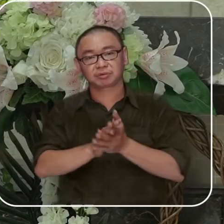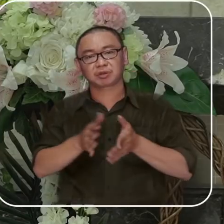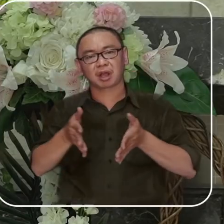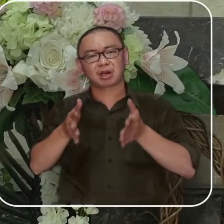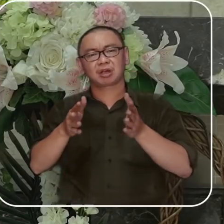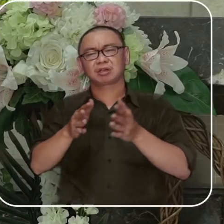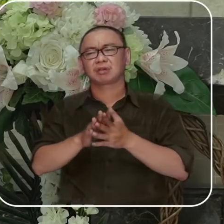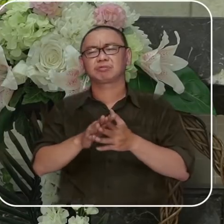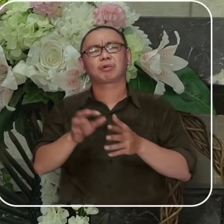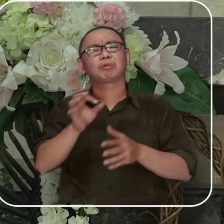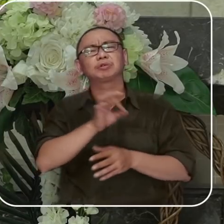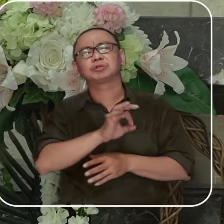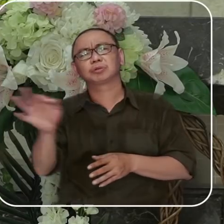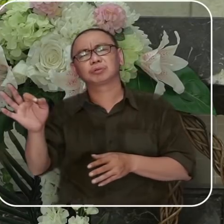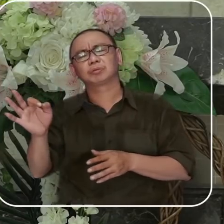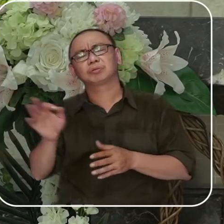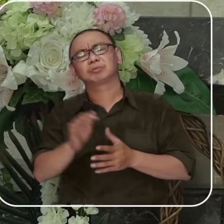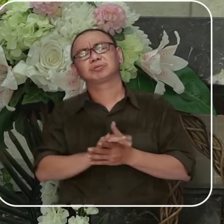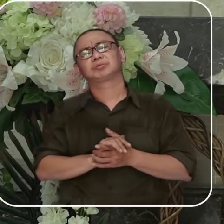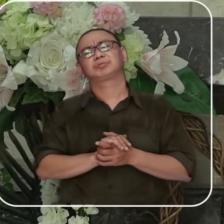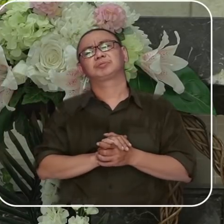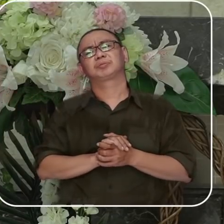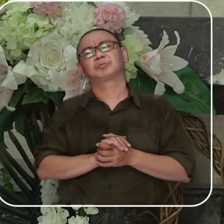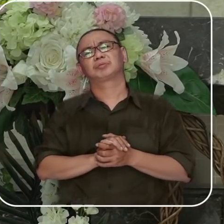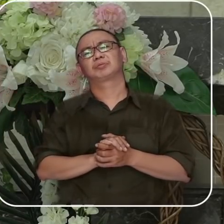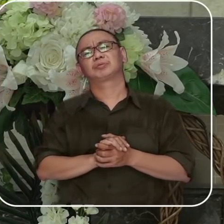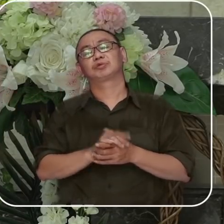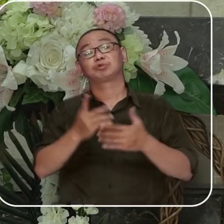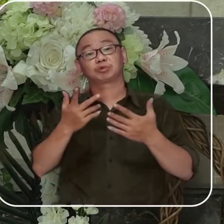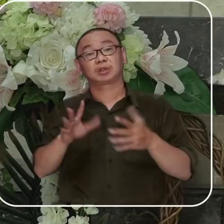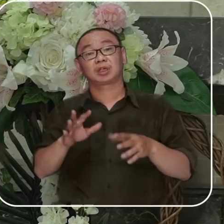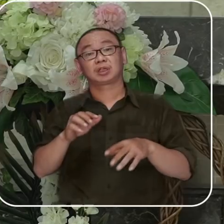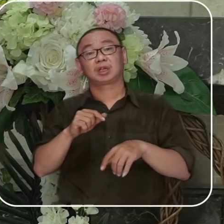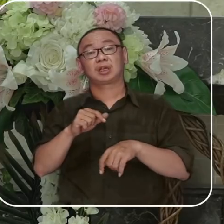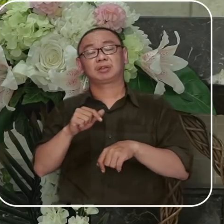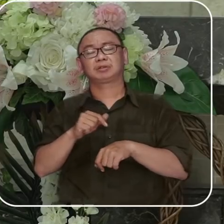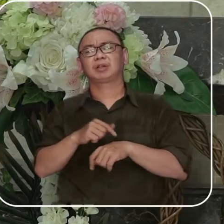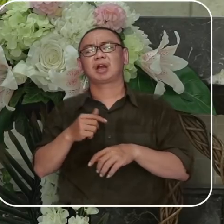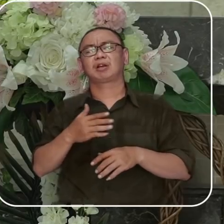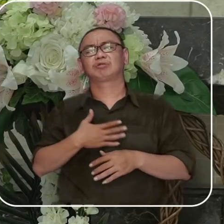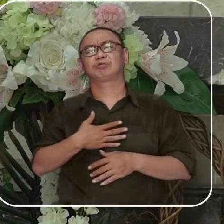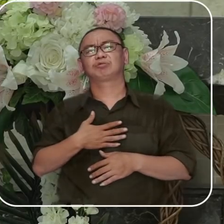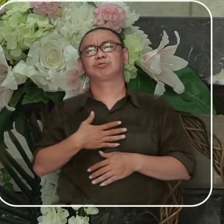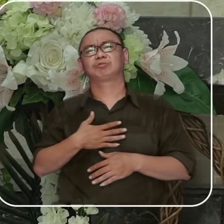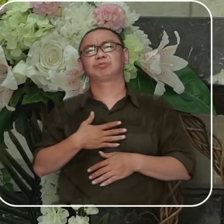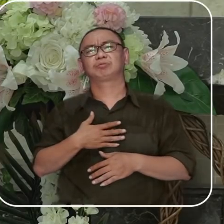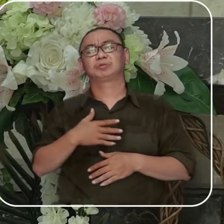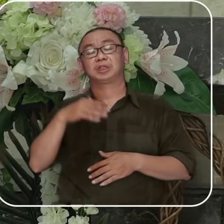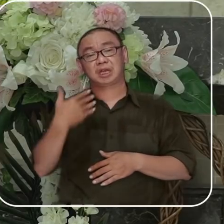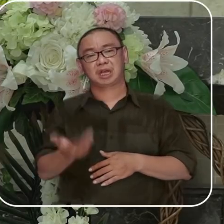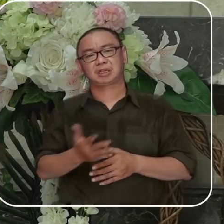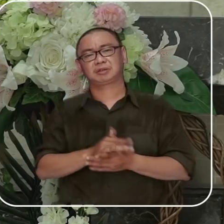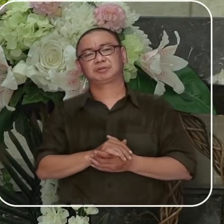yang fana. Di dalam terjemahan lain dikatakan, sudah saatnya aku akan